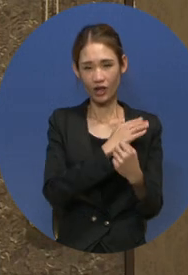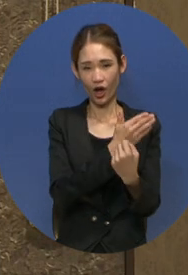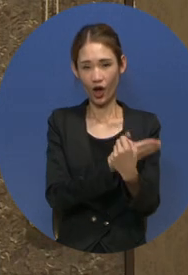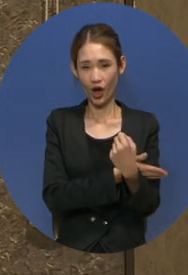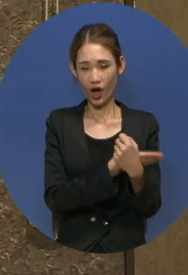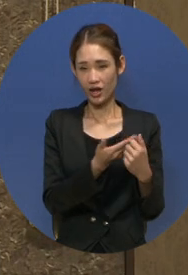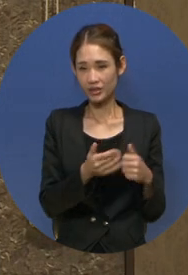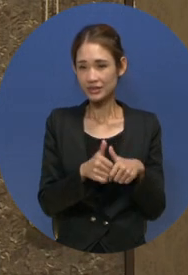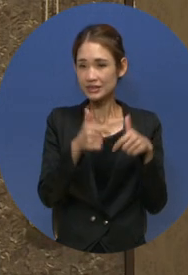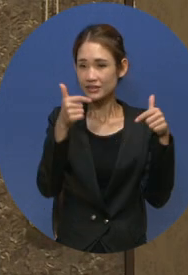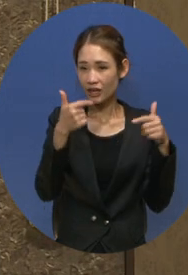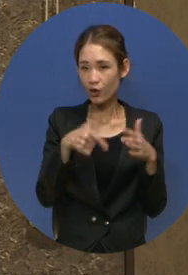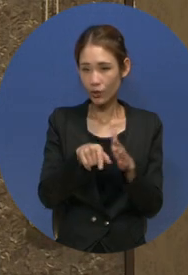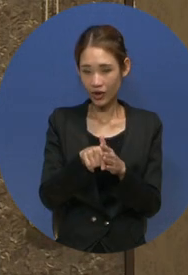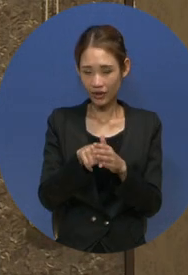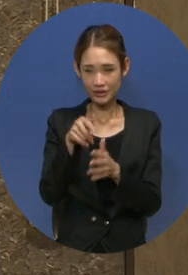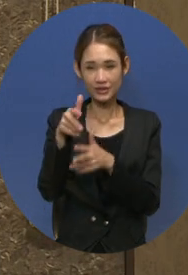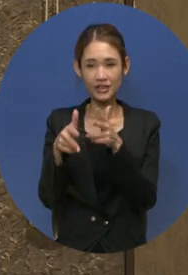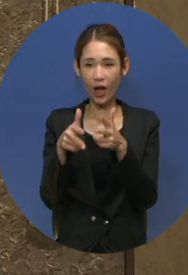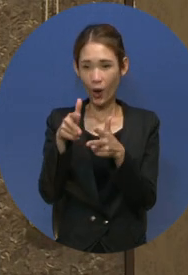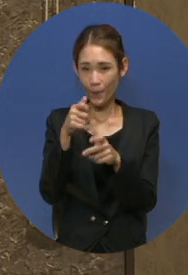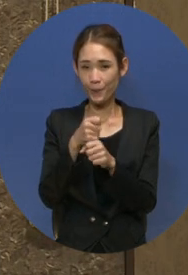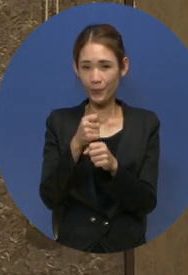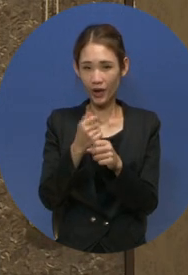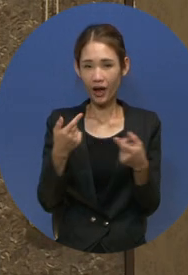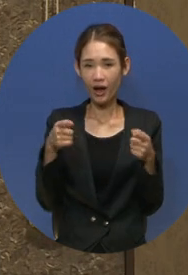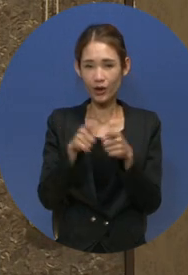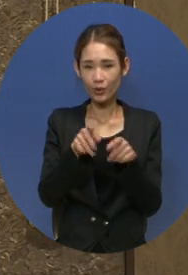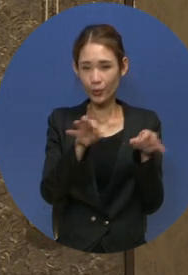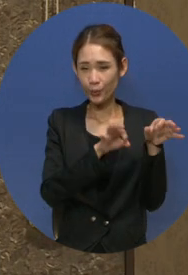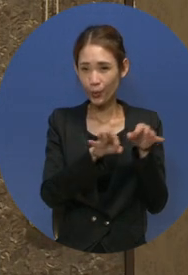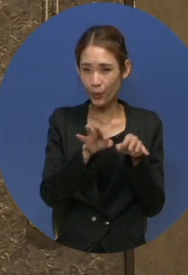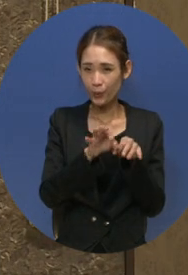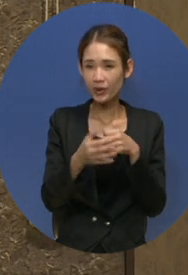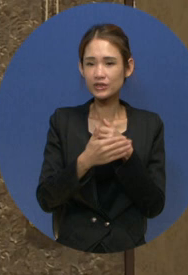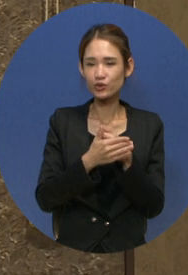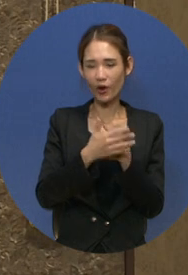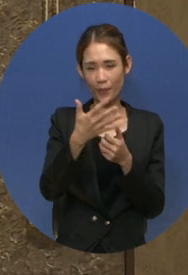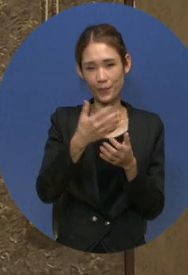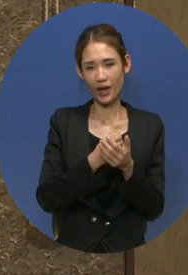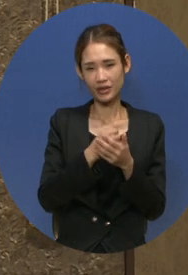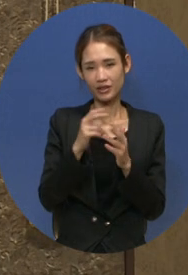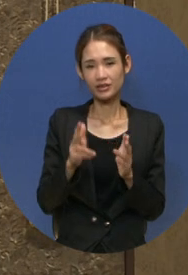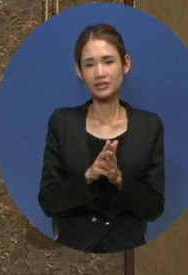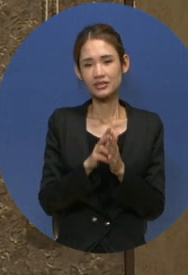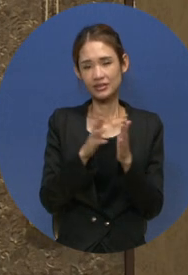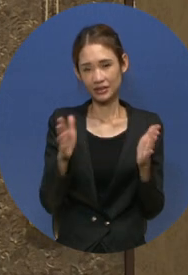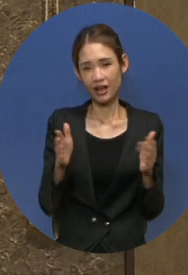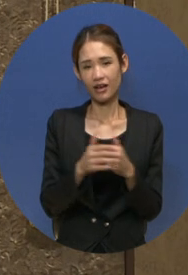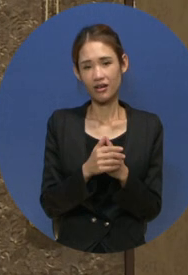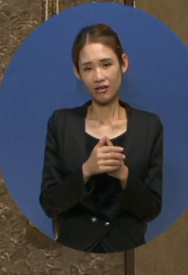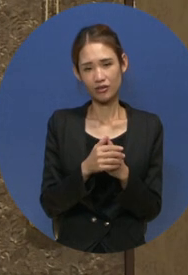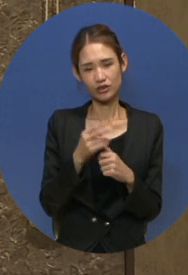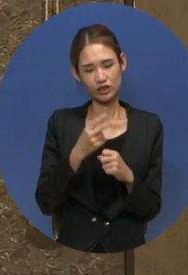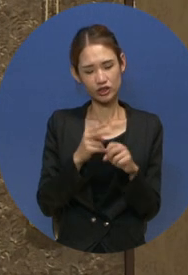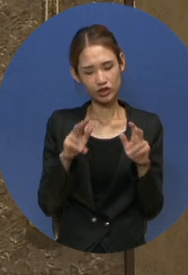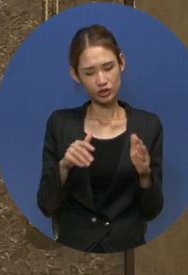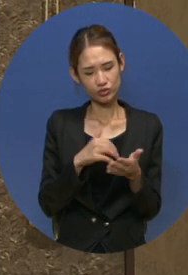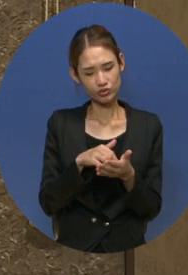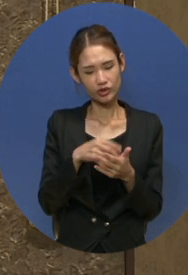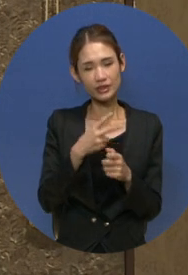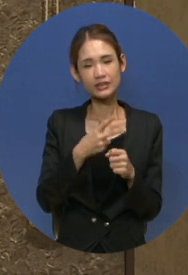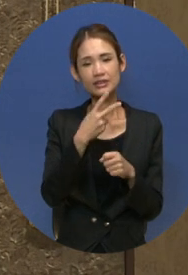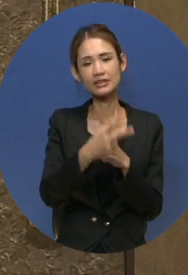그런 사업으로 또 이제 만들어서 공동 모금의 지원을 받아서 시작을 했습니다. 네. 그러면서 지금 2년